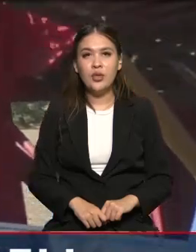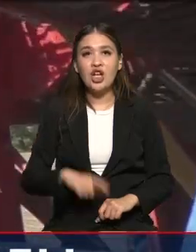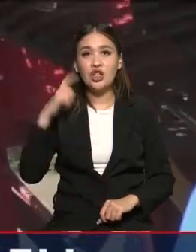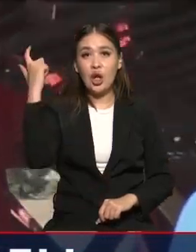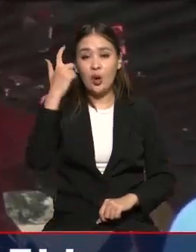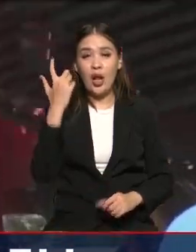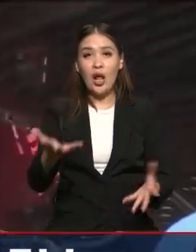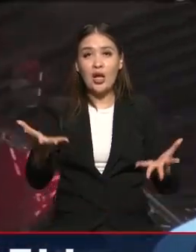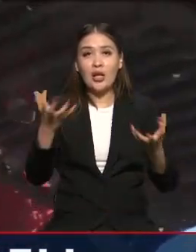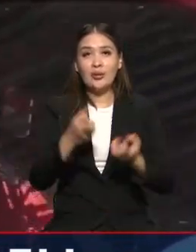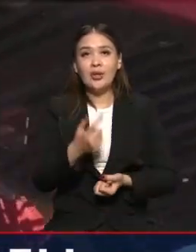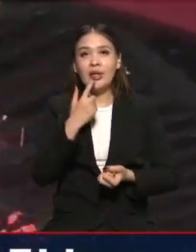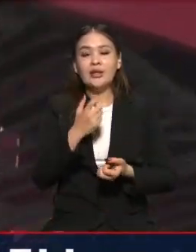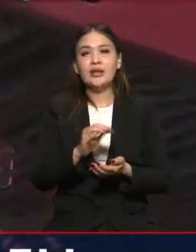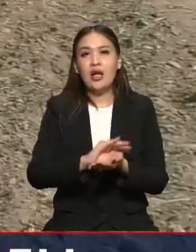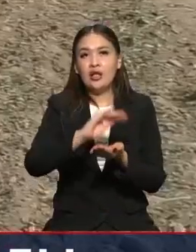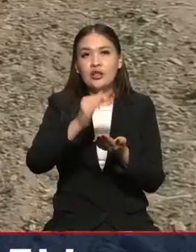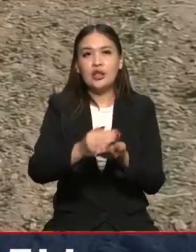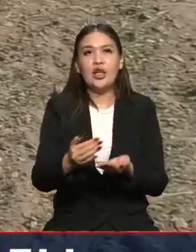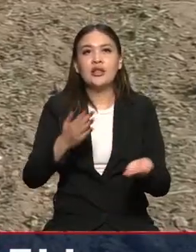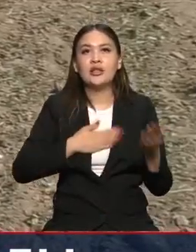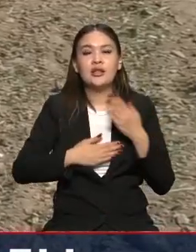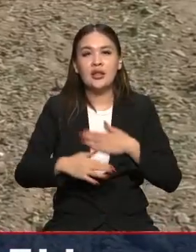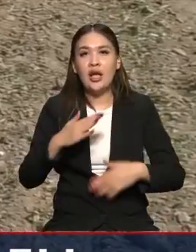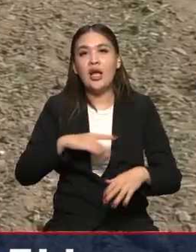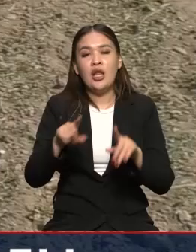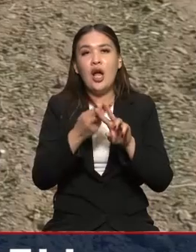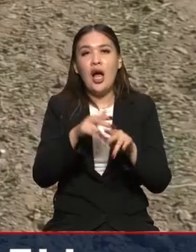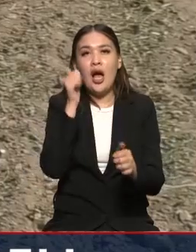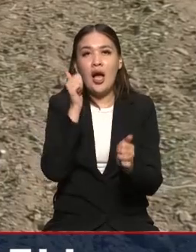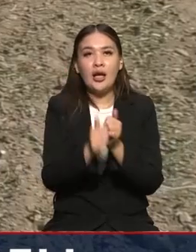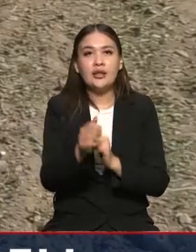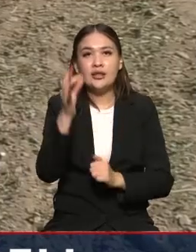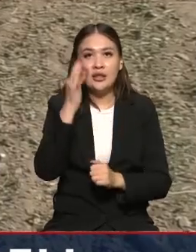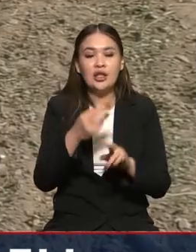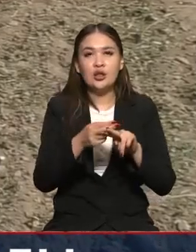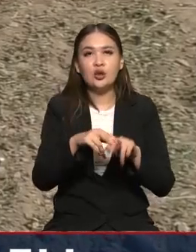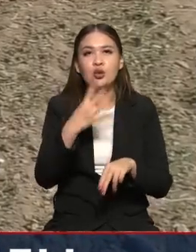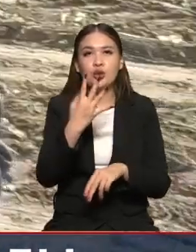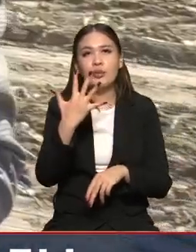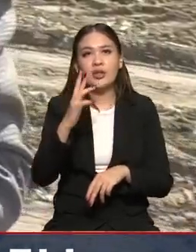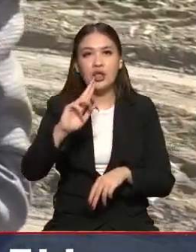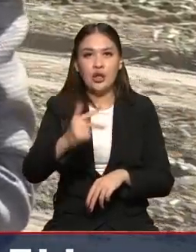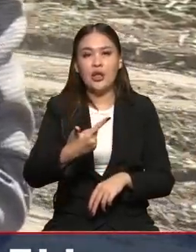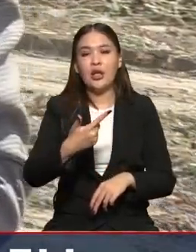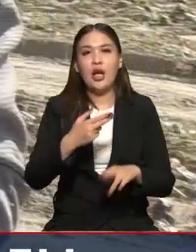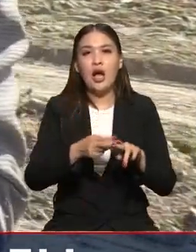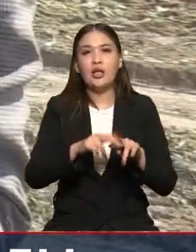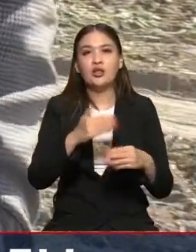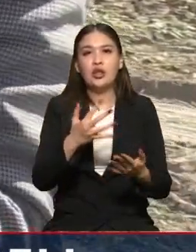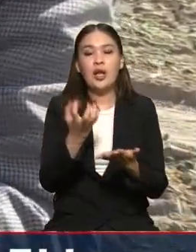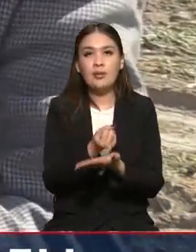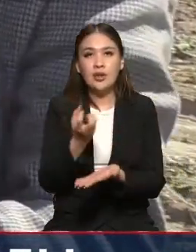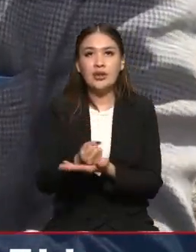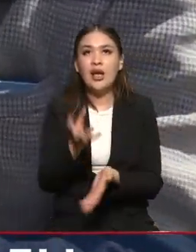Шаруалар алып қызылшаны алақандарына сыйдыр алмай мәз, тәтті түбірлердің әрғайсының салмағы 4-5 келден асады. Айтуларынша табыстарын